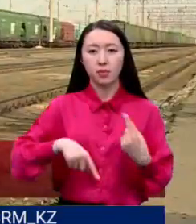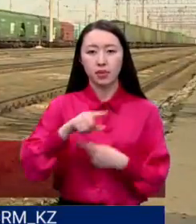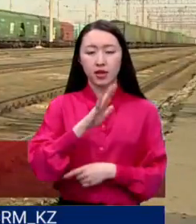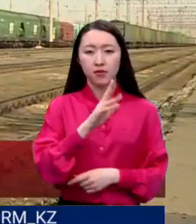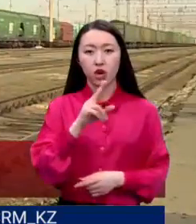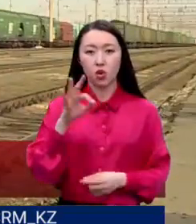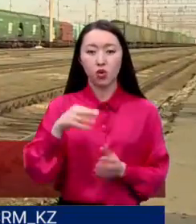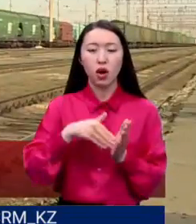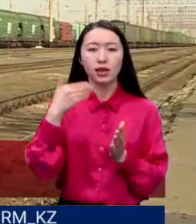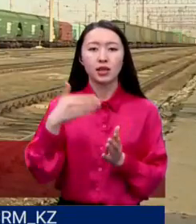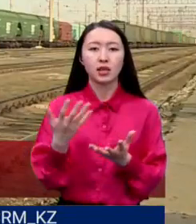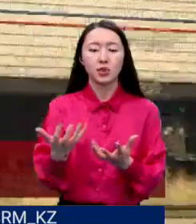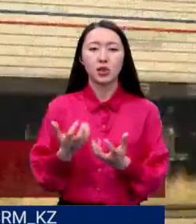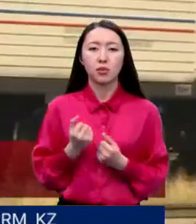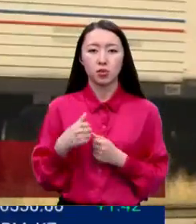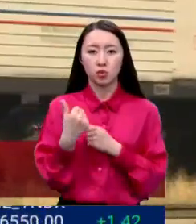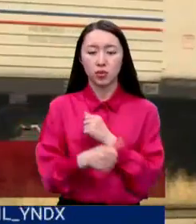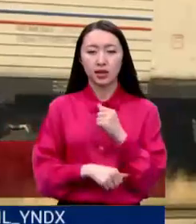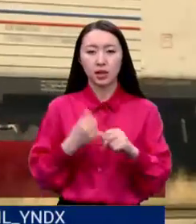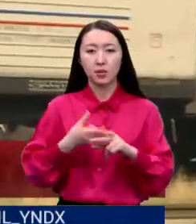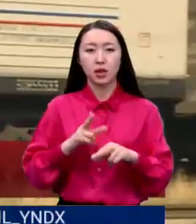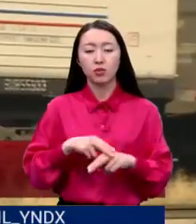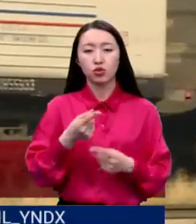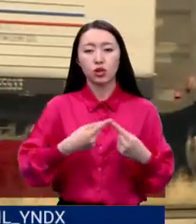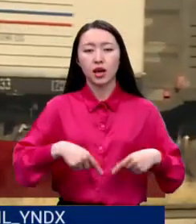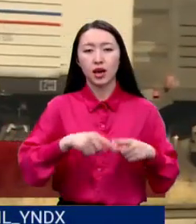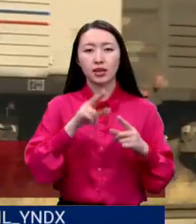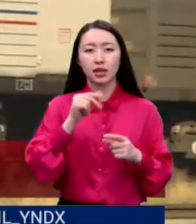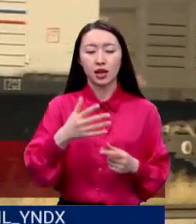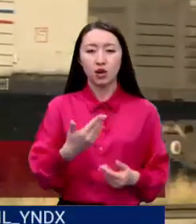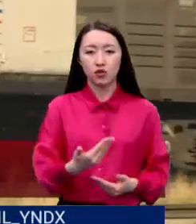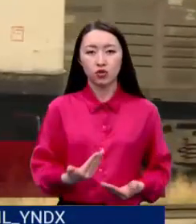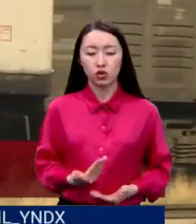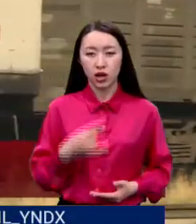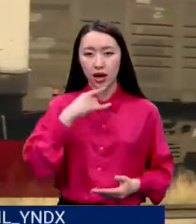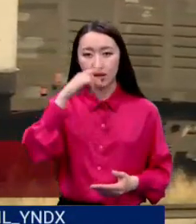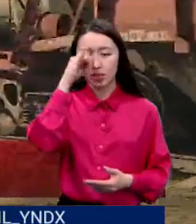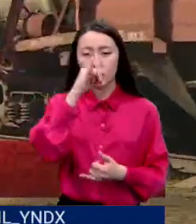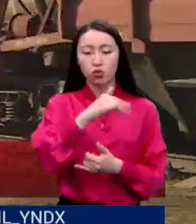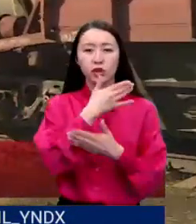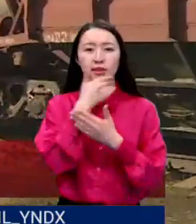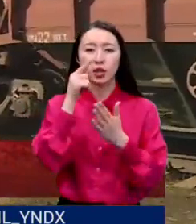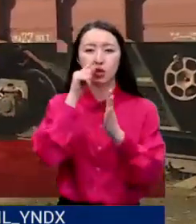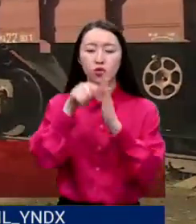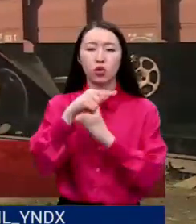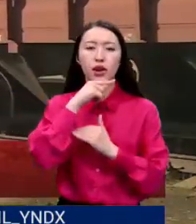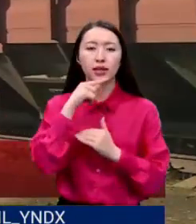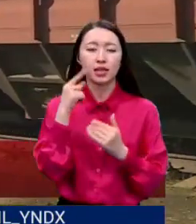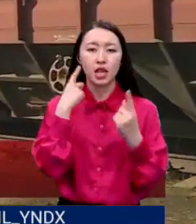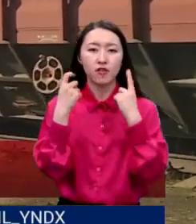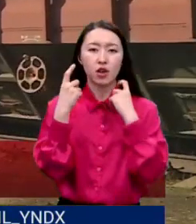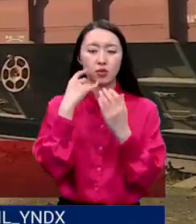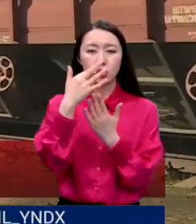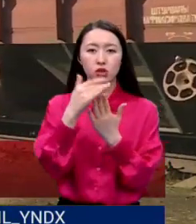ВКО отказали в приобретении сырья, потому что они, как резиденты Казахстана, не имеют доступа к российской информационной